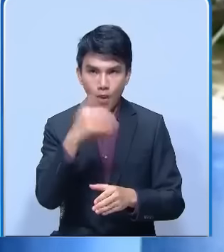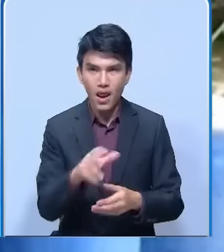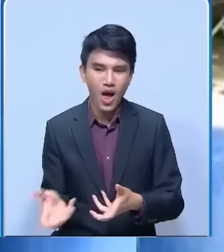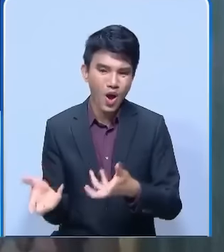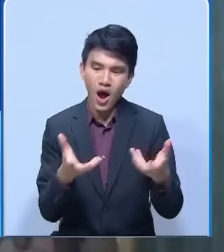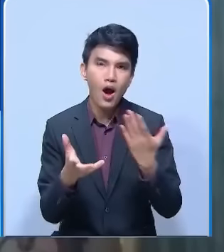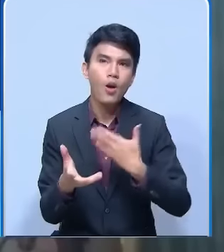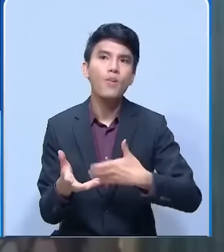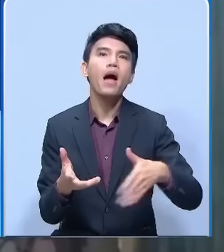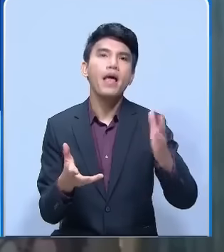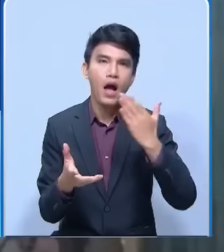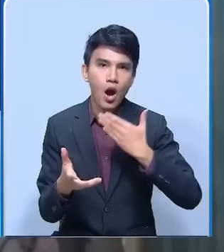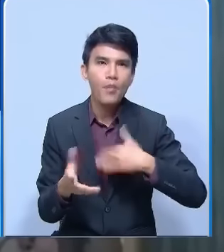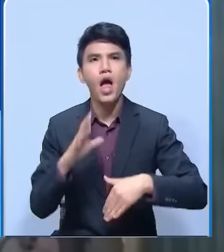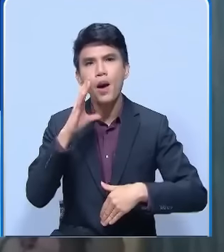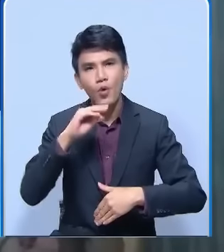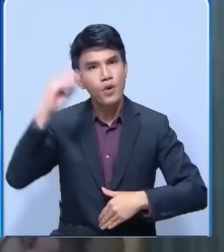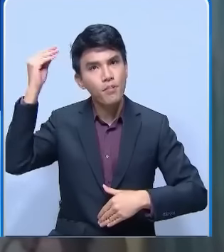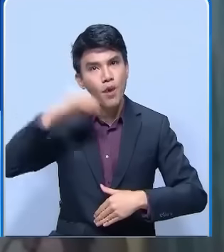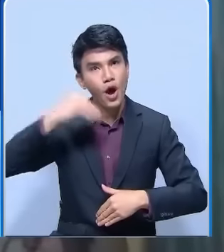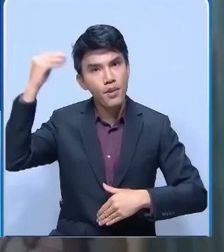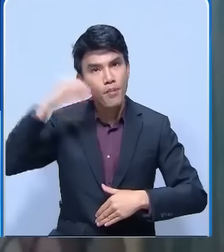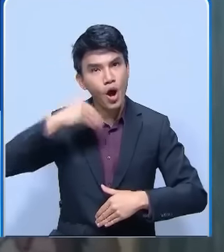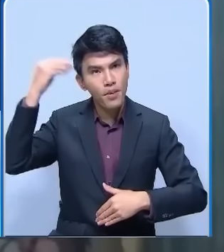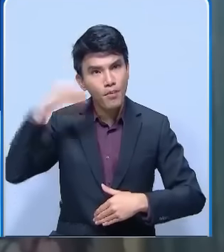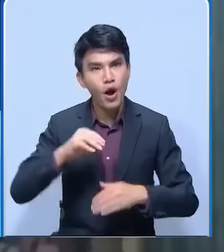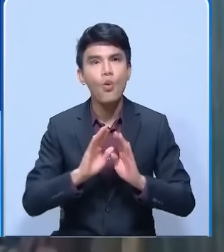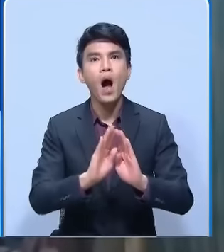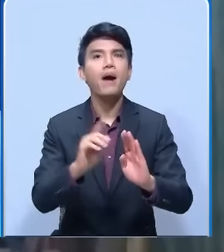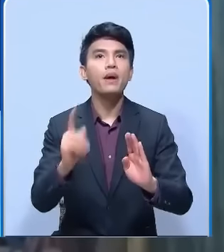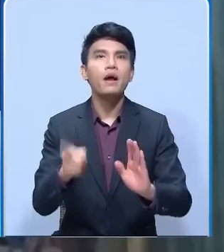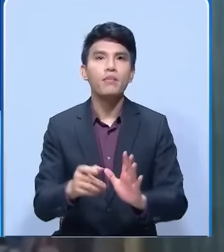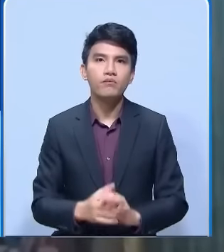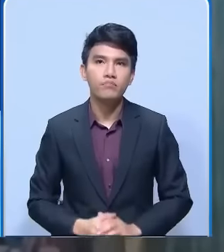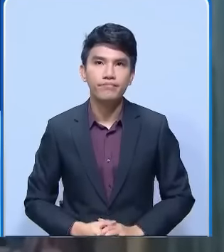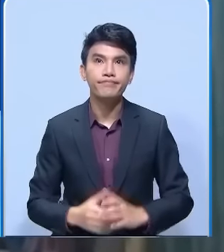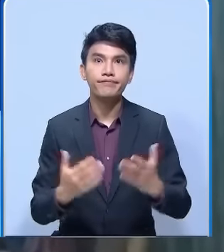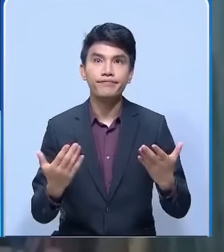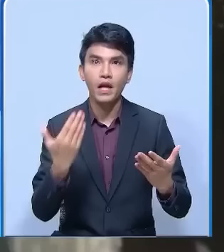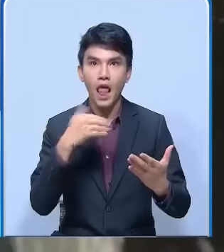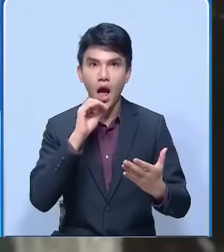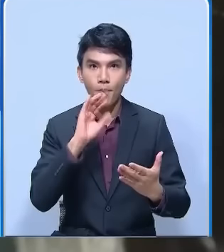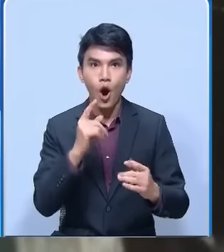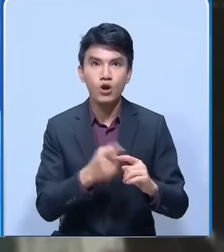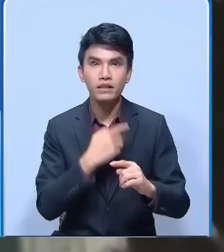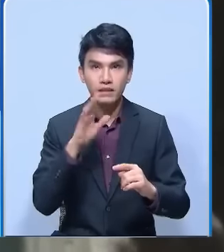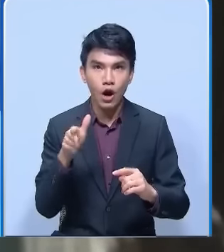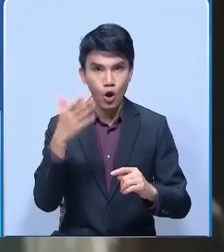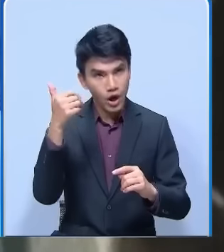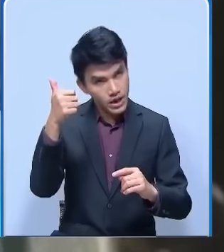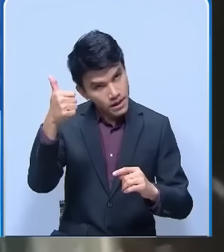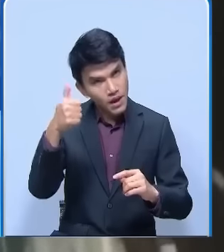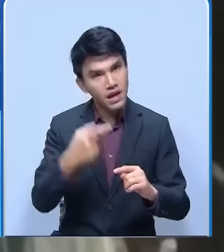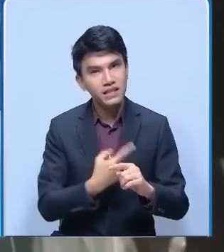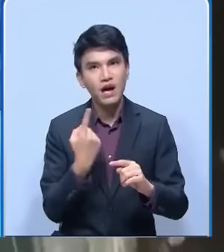เอาออกหน่อยพูดแล้วพูดอีกก็ยังวางของเอาไว้เหมือนเดิมจนเสนองั้นเช่าที่ไปเลยไหมล่ะฝั่งนั้นก็